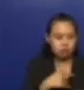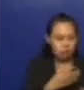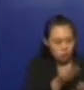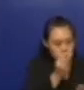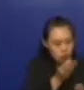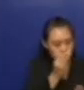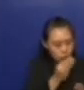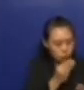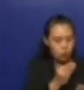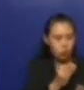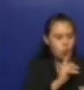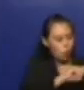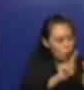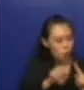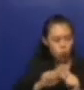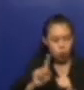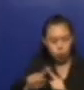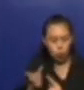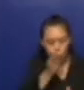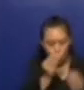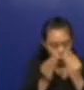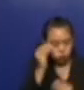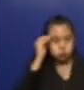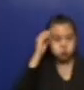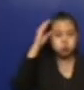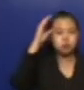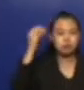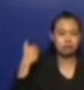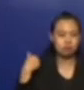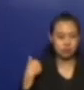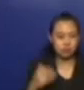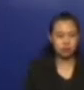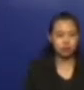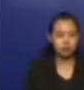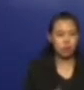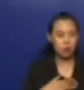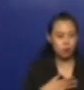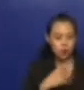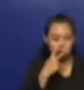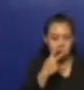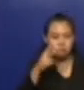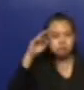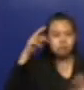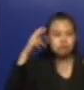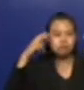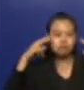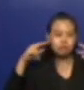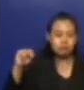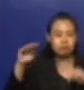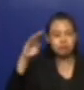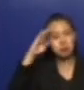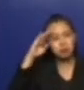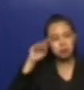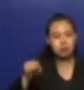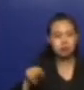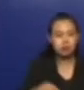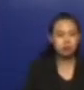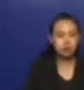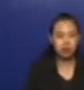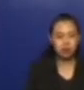อะไรเยอะแยะมากมายผมจึงอยากเห็นท่านนายกท่านประธานที่เคารพมอง